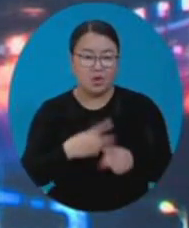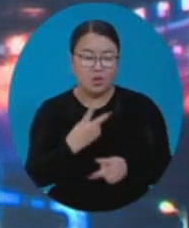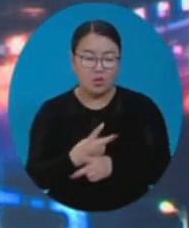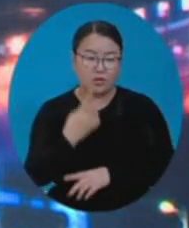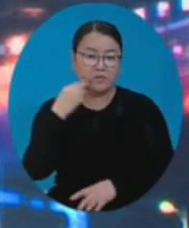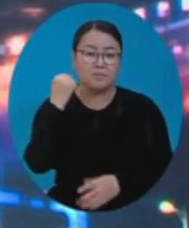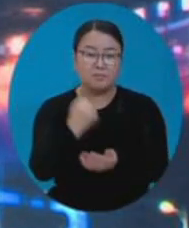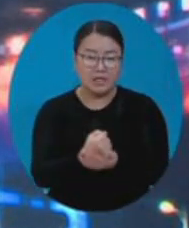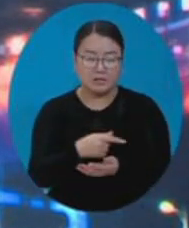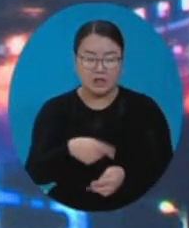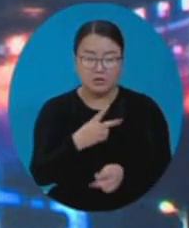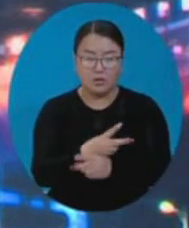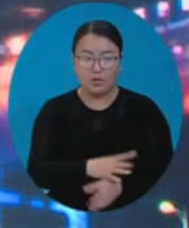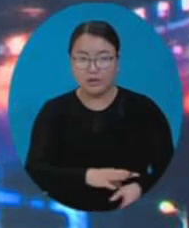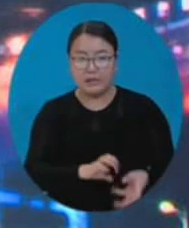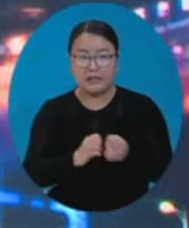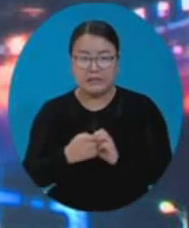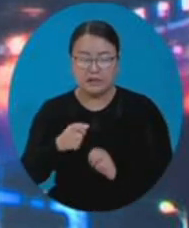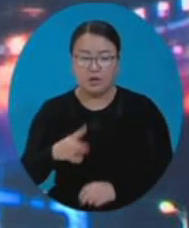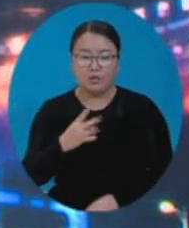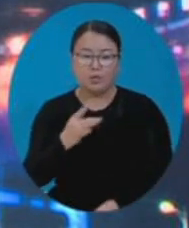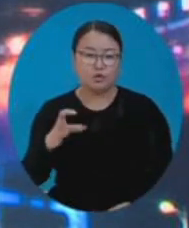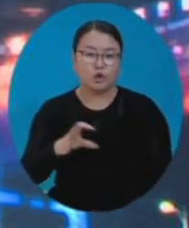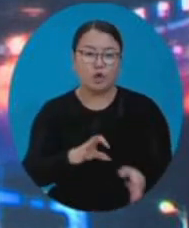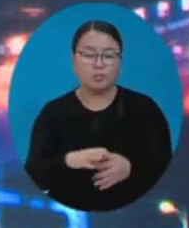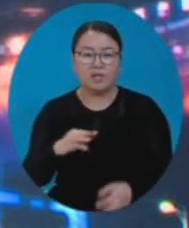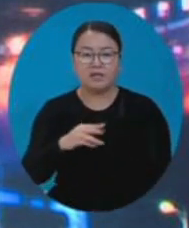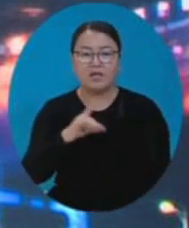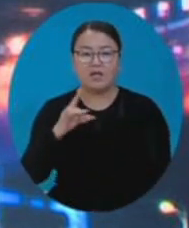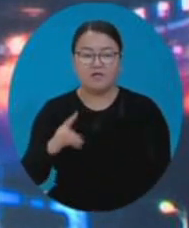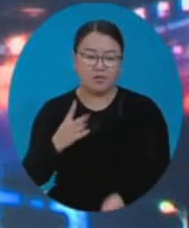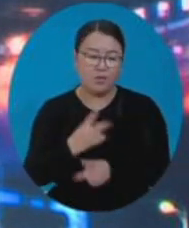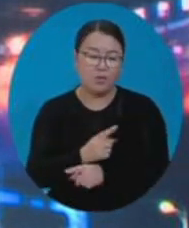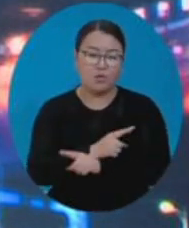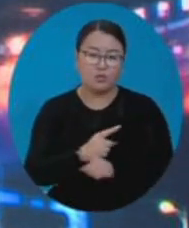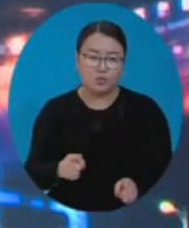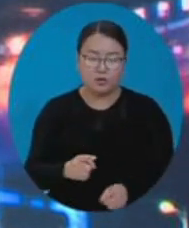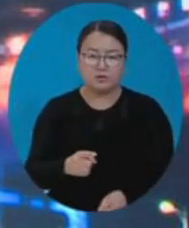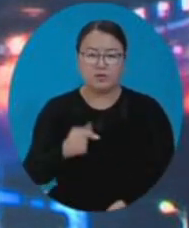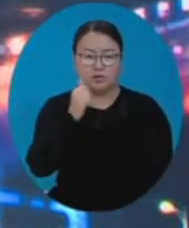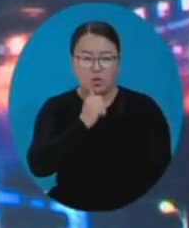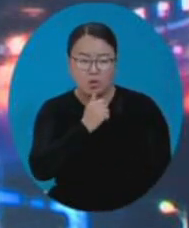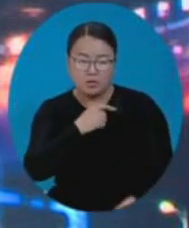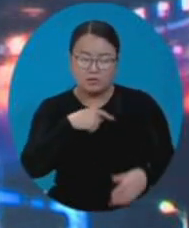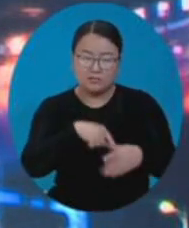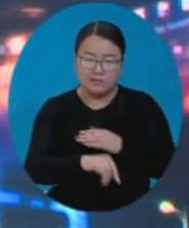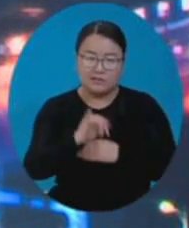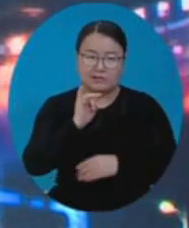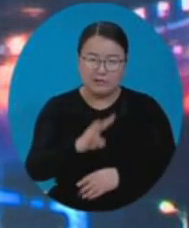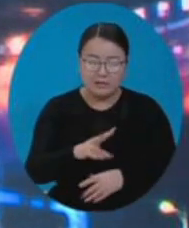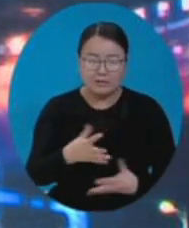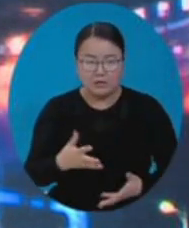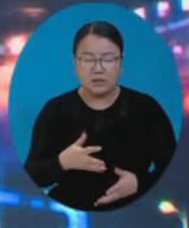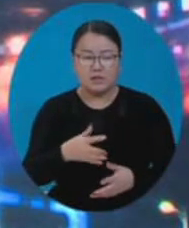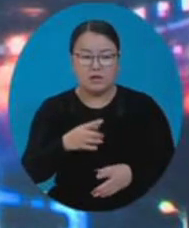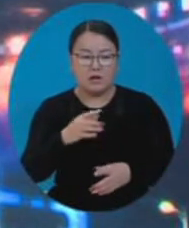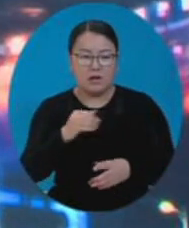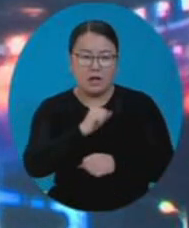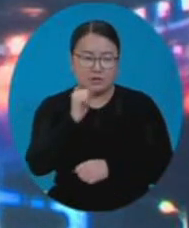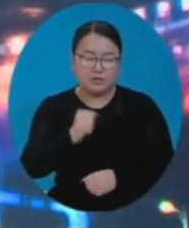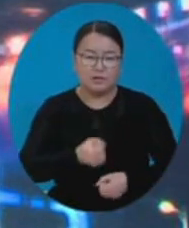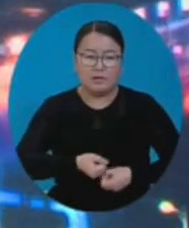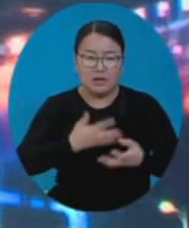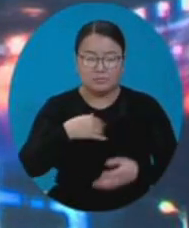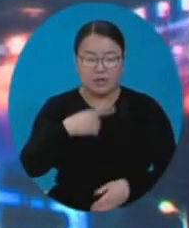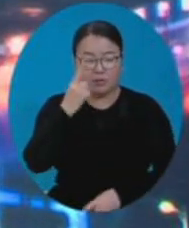баталлаа. Энэ хууль хэрэгжилснээр нүүрстэй холбоотой тээвэр, хууль бус, ил далд гэрээний асуудал цэгцэрч манай улсын экспортын хэмжээ